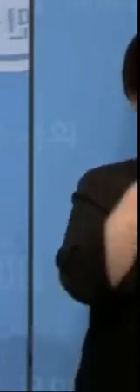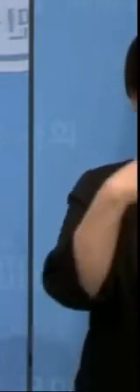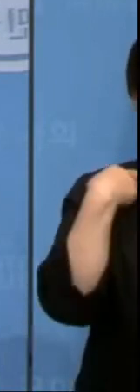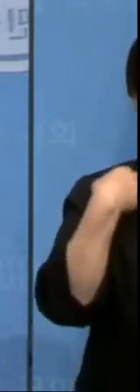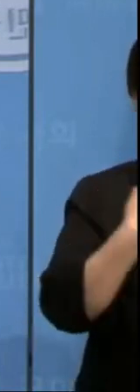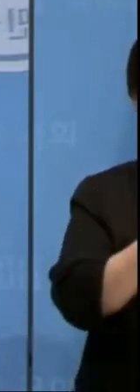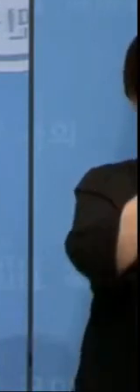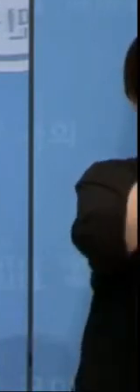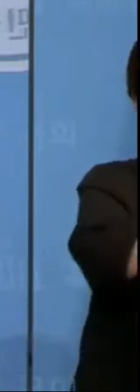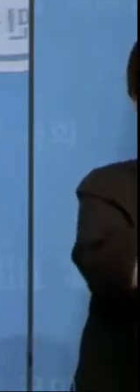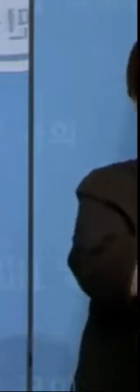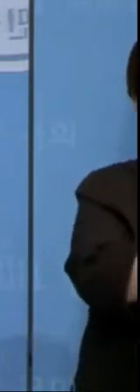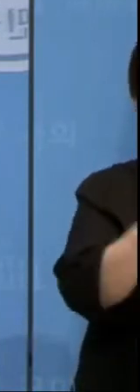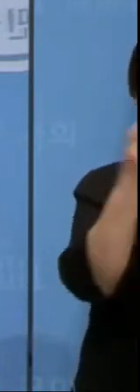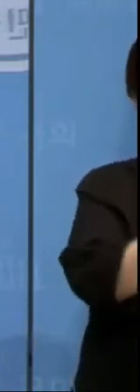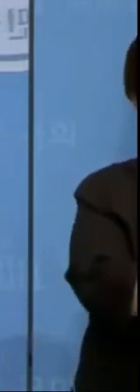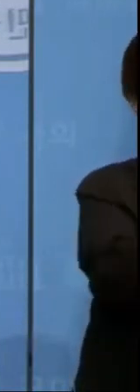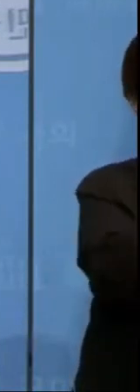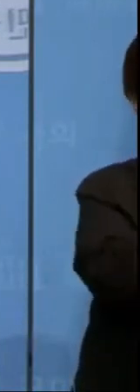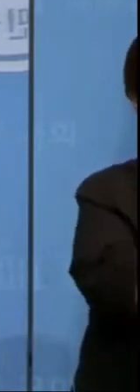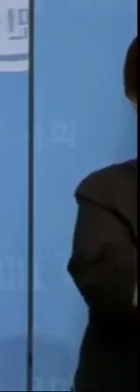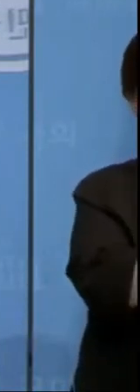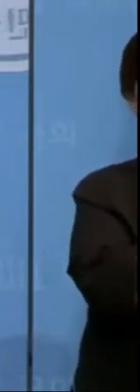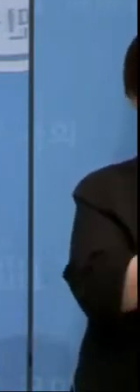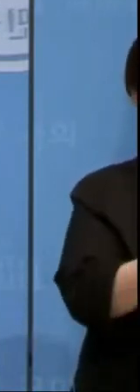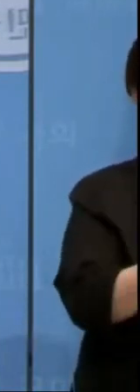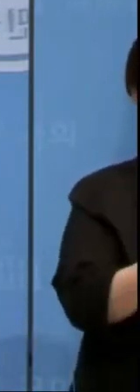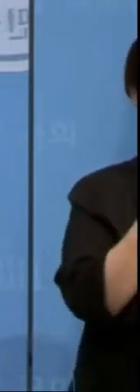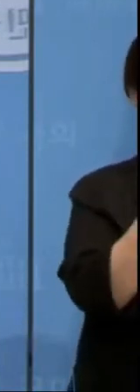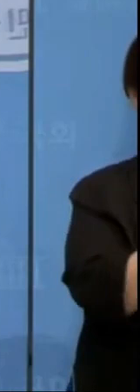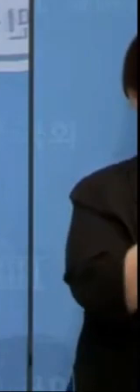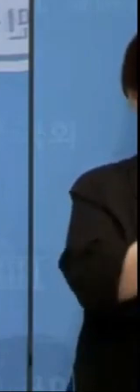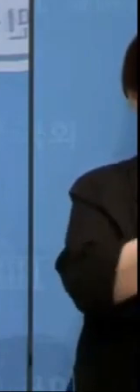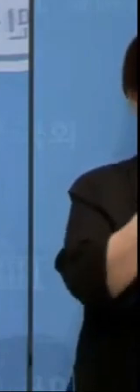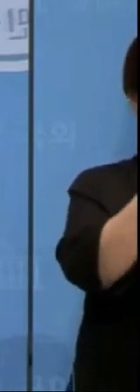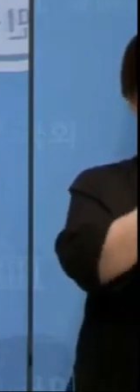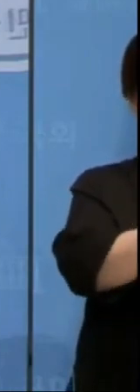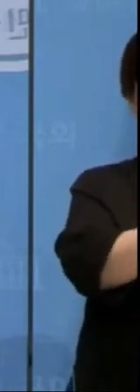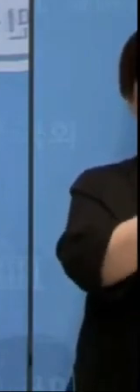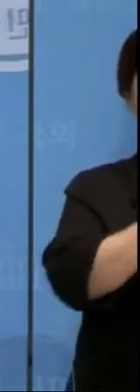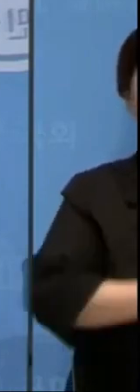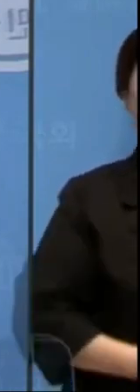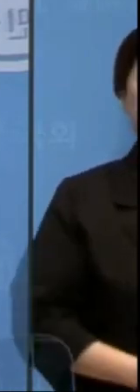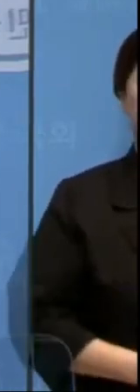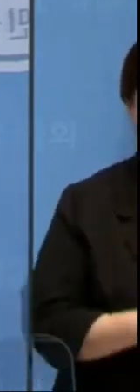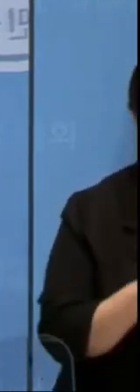재발 방지 대책을 마련할 것을 강력하게 촉구합니다. 감사합니다.